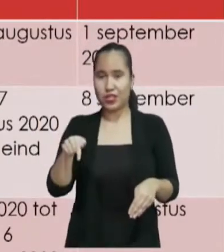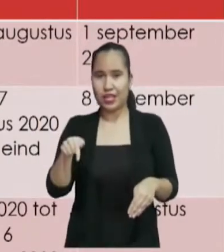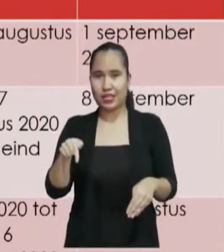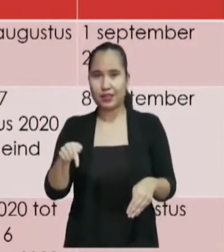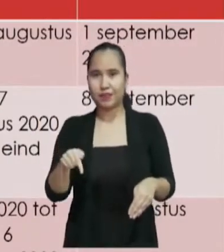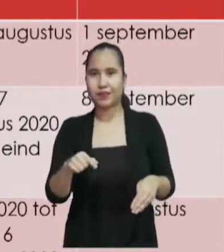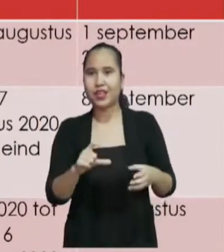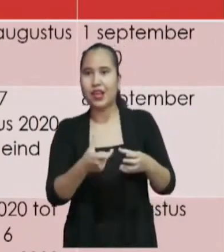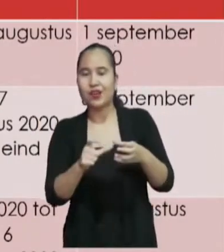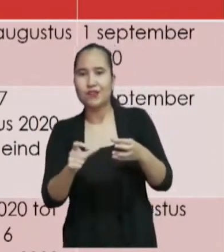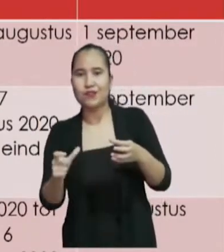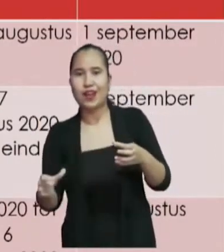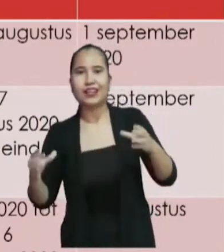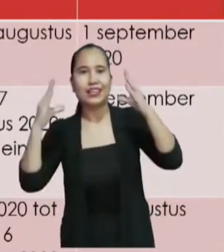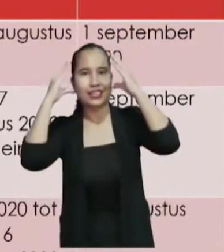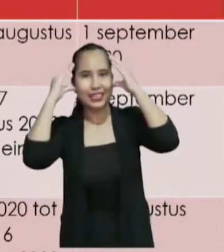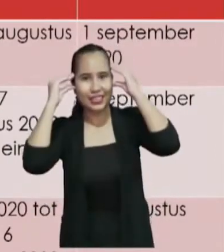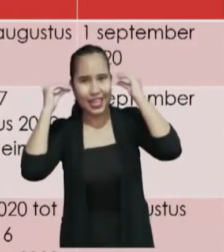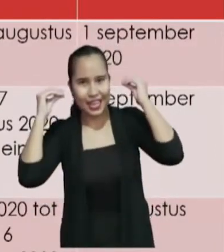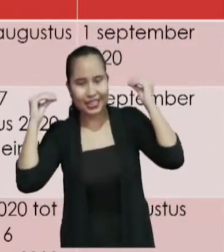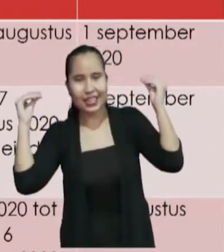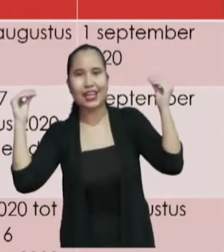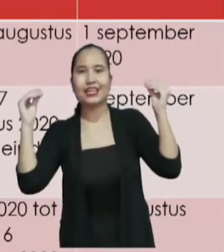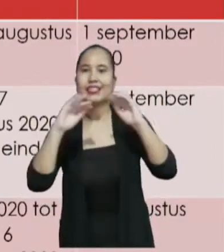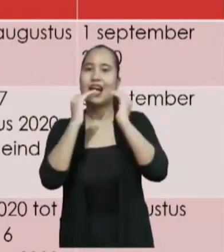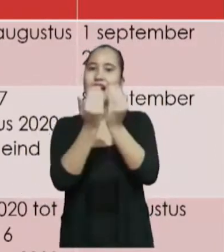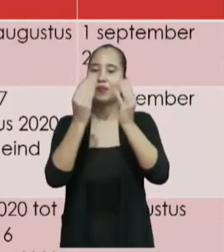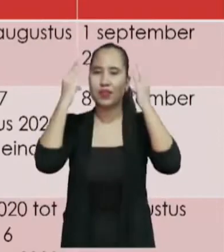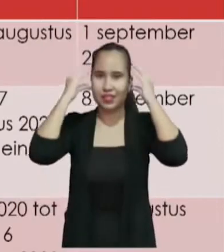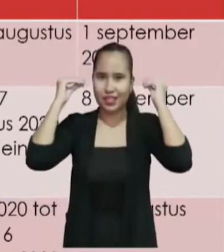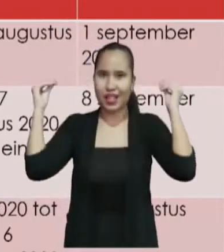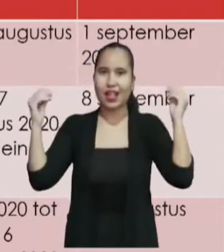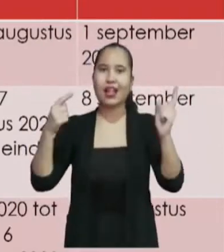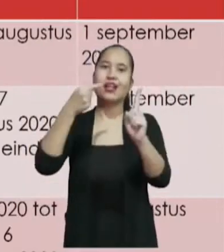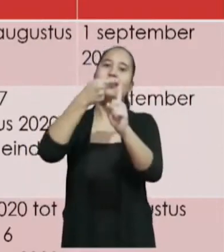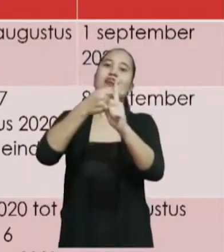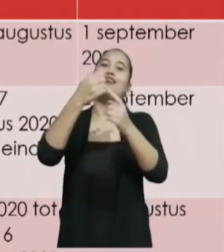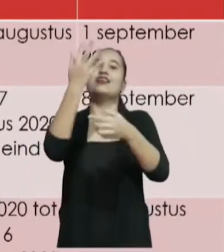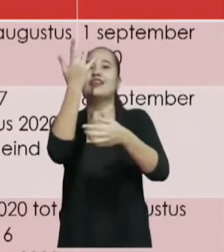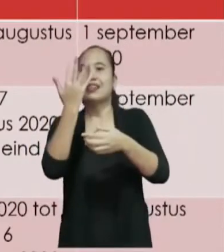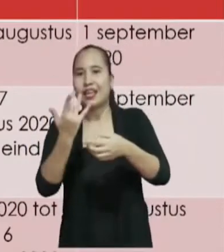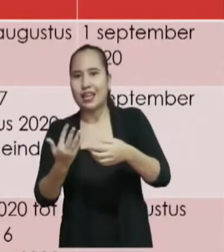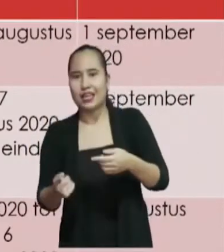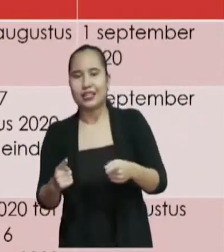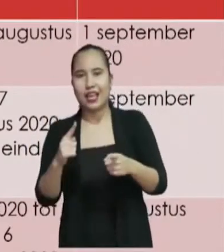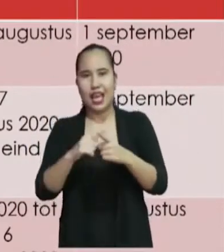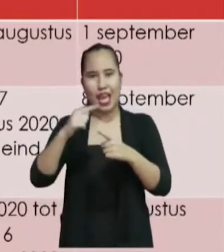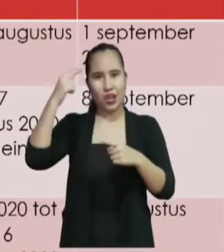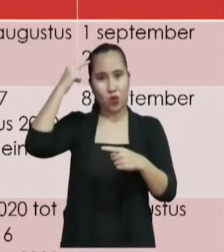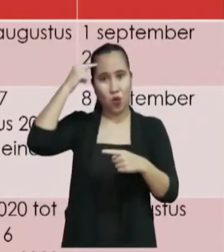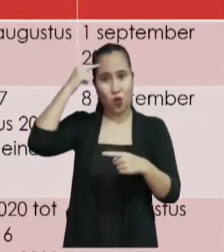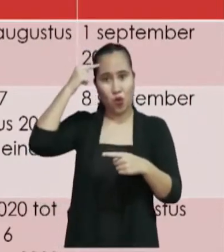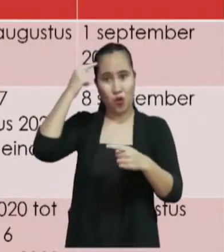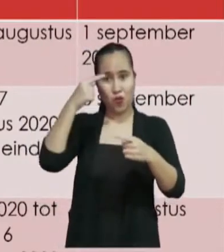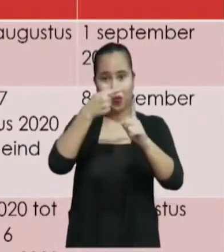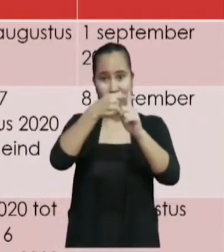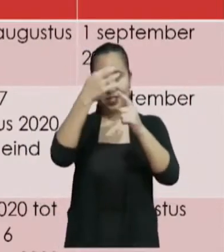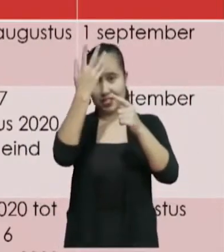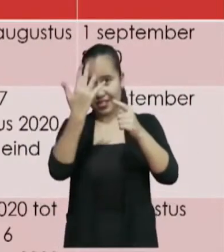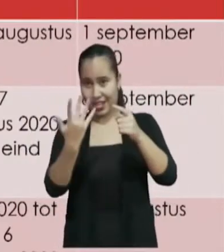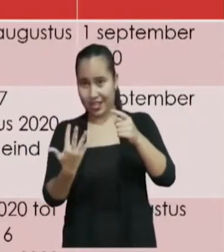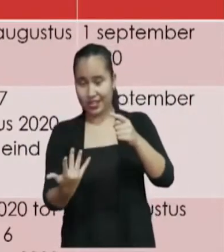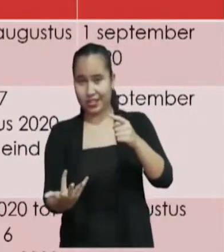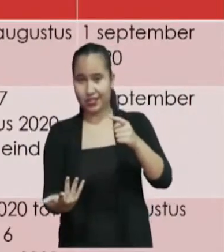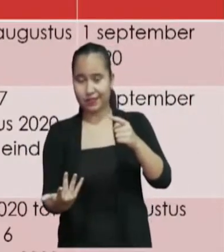vakken zoals tekstbegrip, algemene taalkennis, redactie en cijferen en hoofdrekenen,